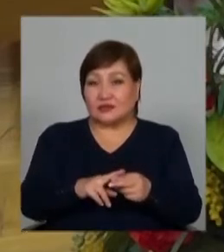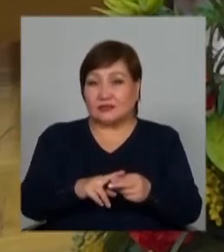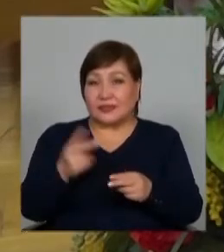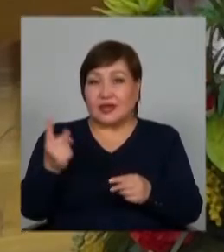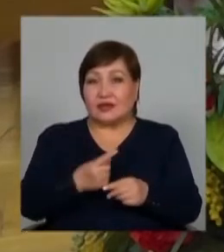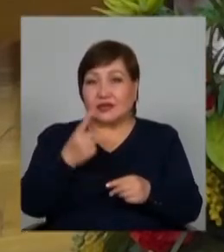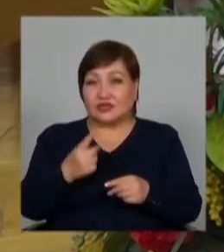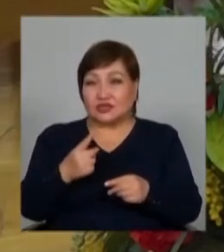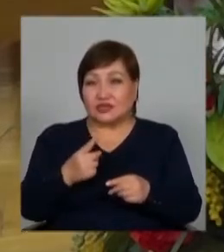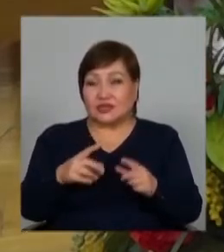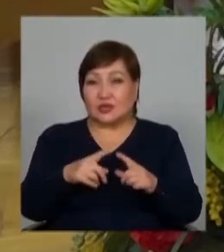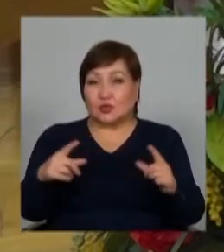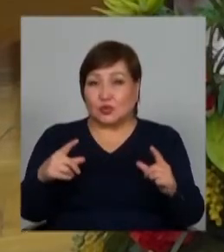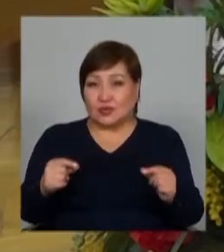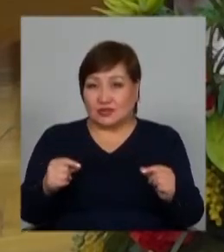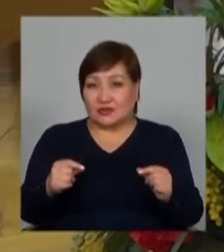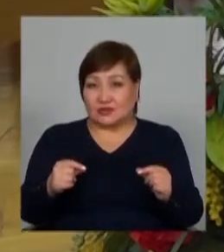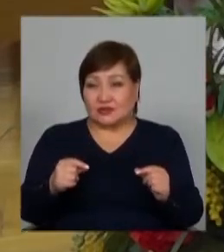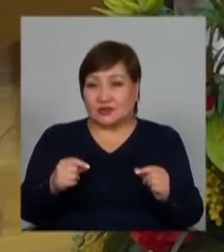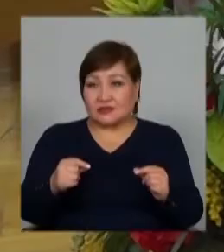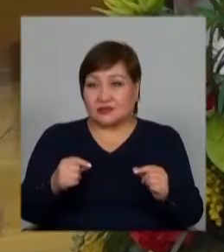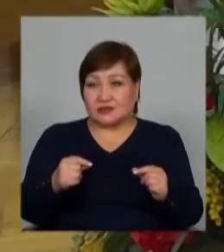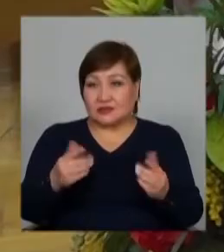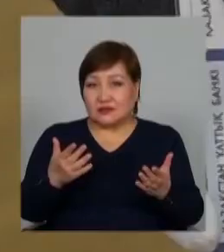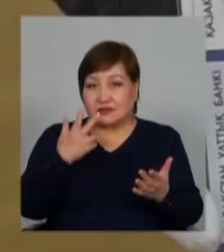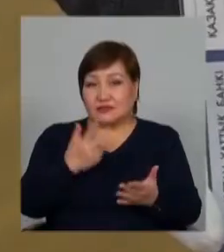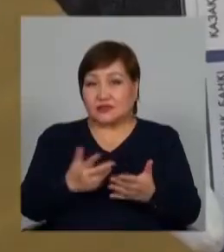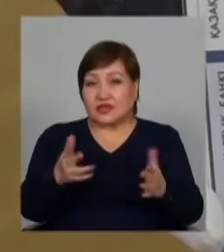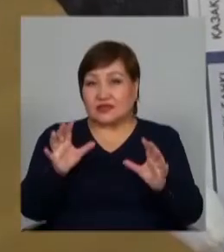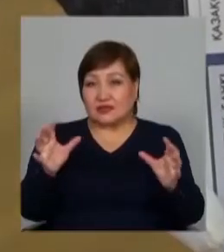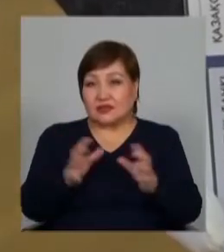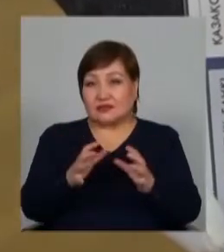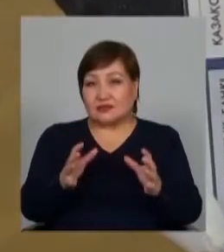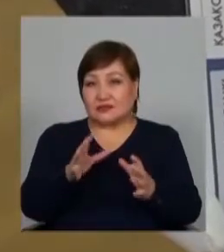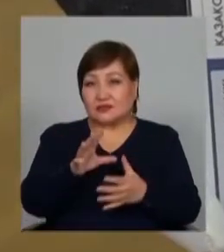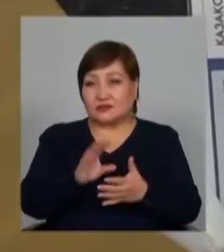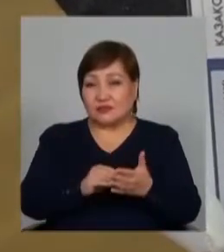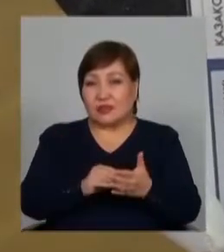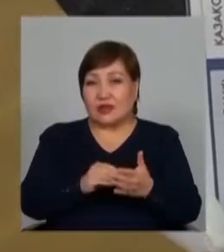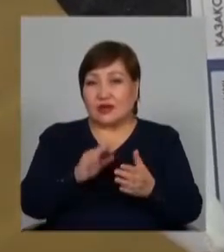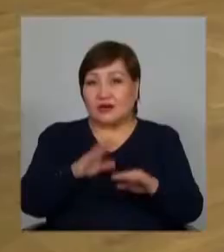алғашқы купюралардың түпнұсқалары сақталған. Дәл қазір қолымдағы тақтайшада